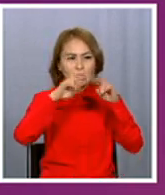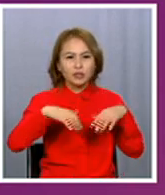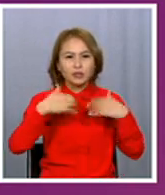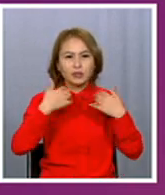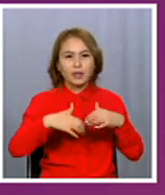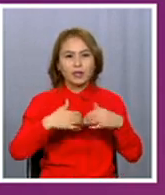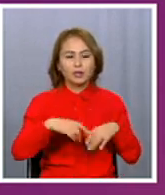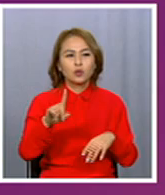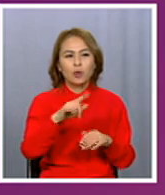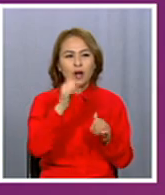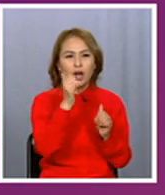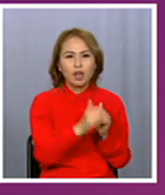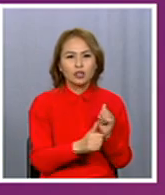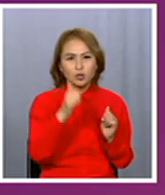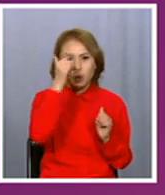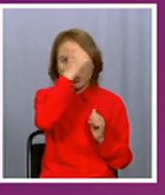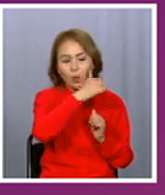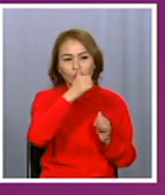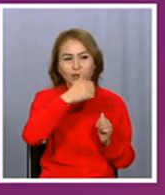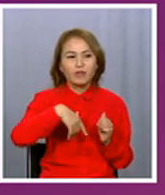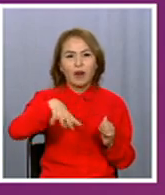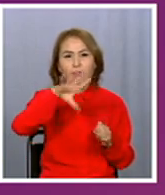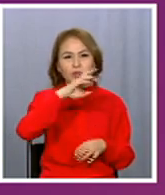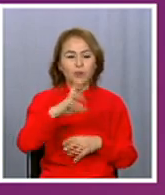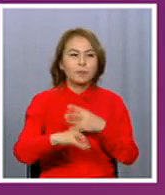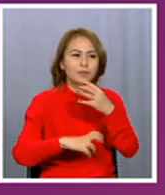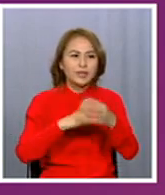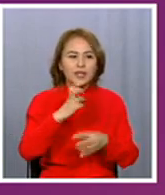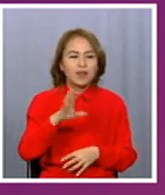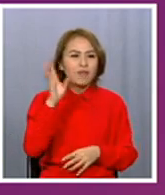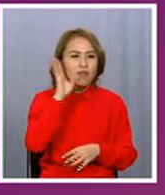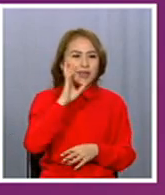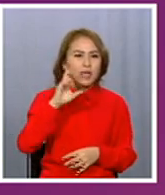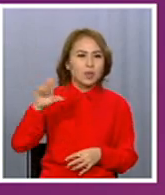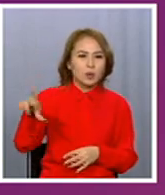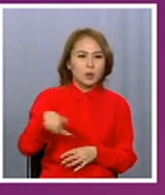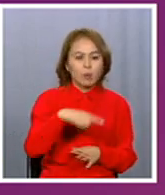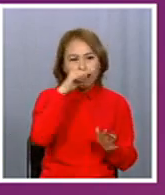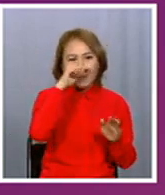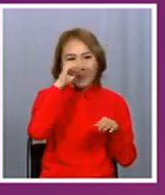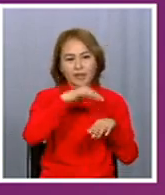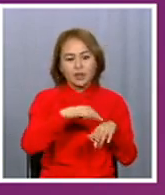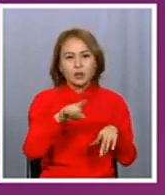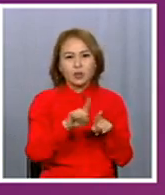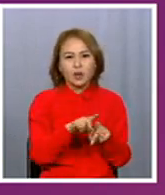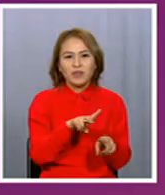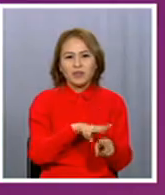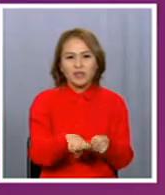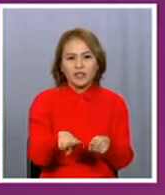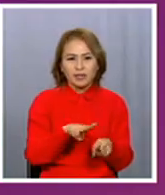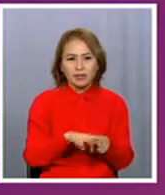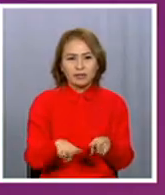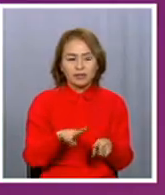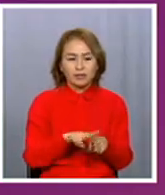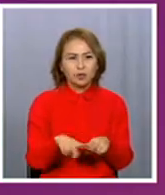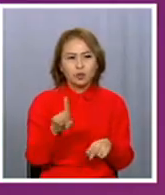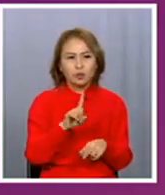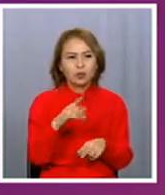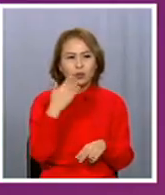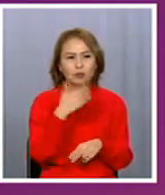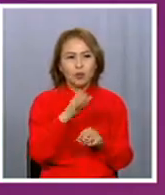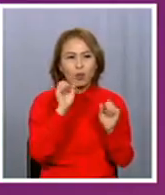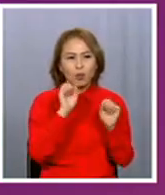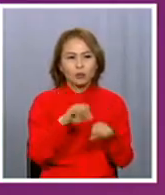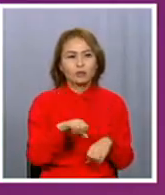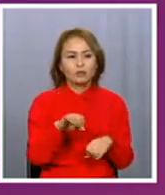что каждый год во всем мире в водоемы попадает столько вредных веществ, что ими можно было